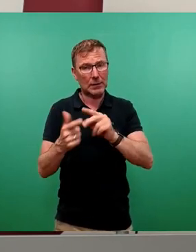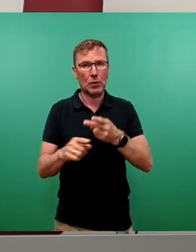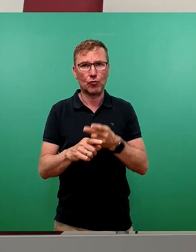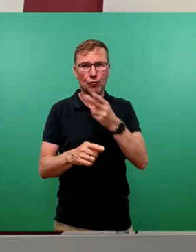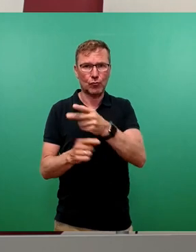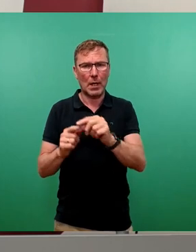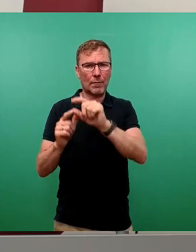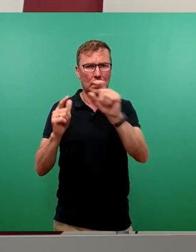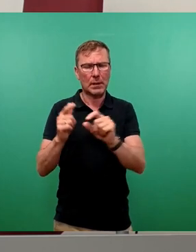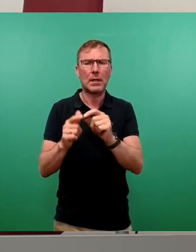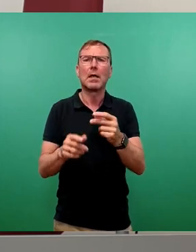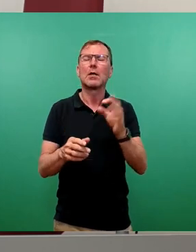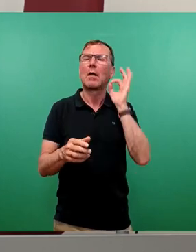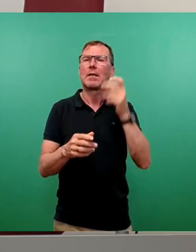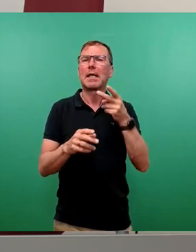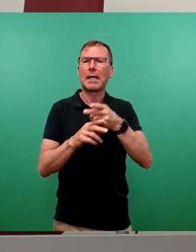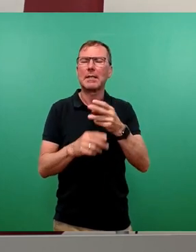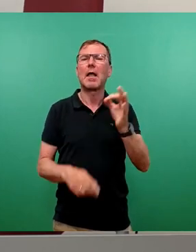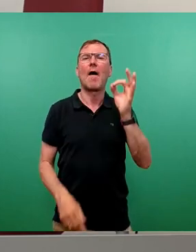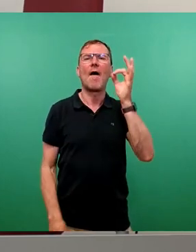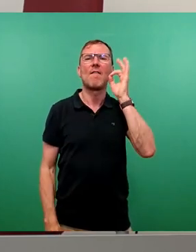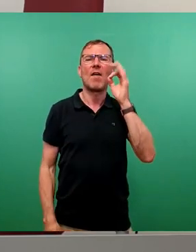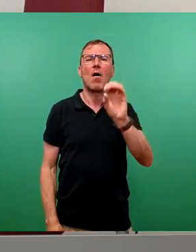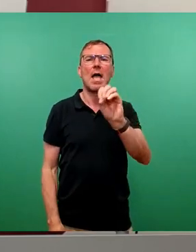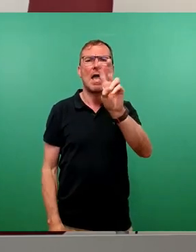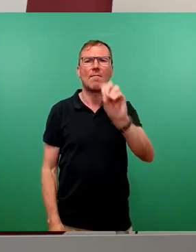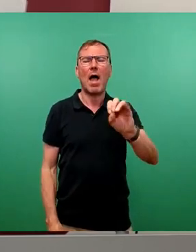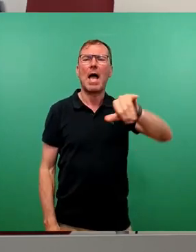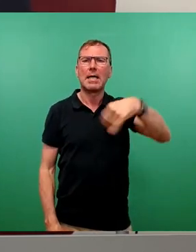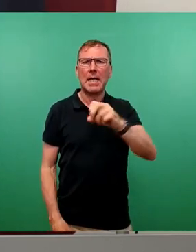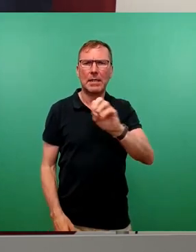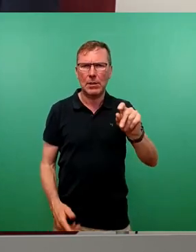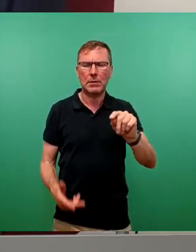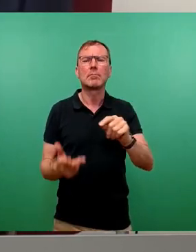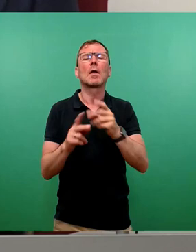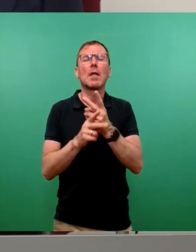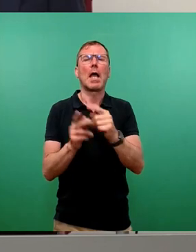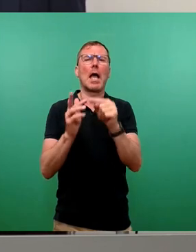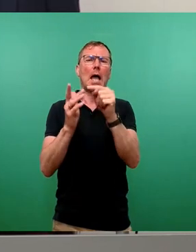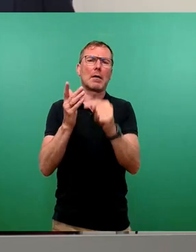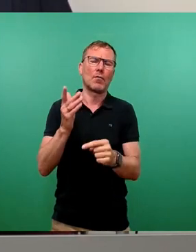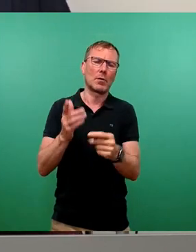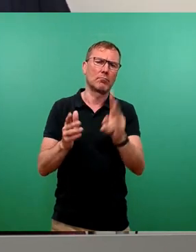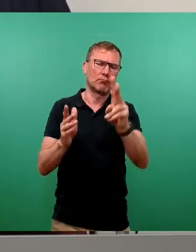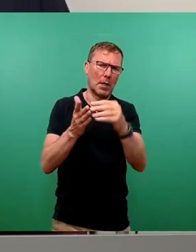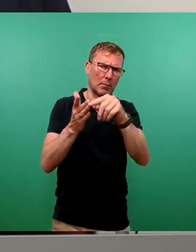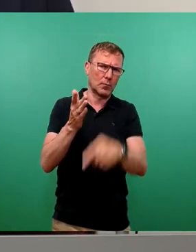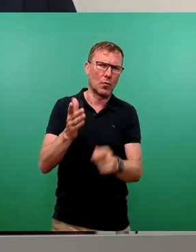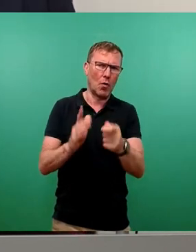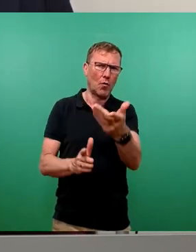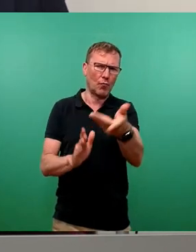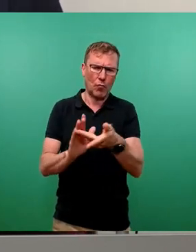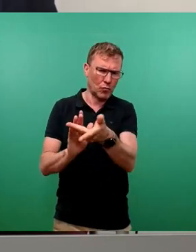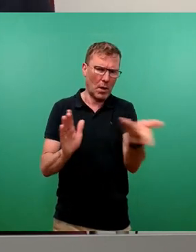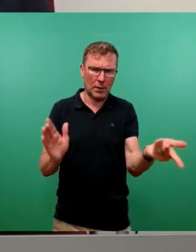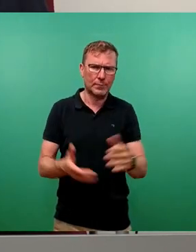Stellvertreterin Frau Eva Jenichen und dann in der Reihenfolge können Sie selber dem Vorschlag entnehmen.